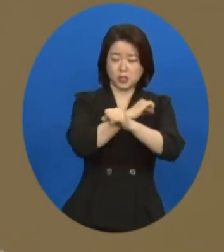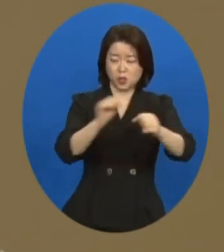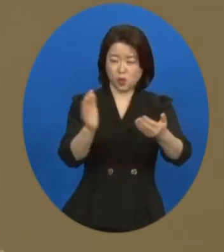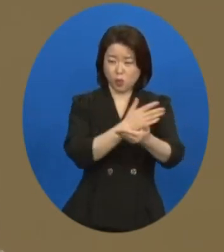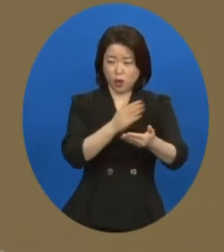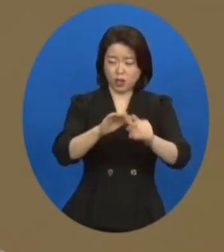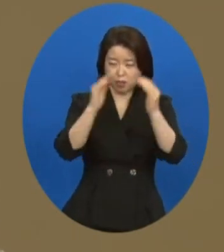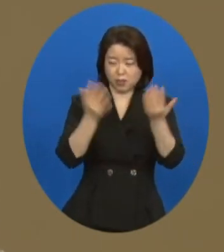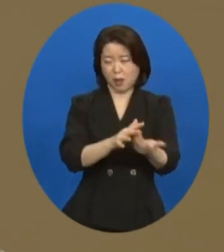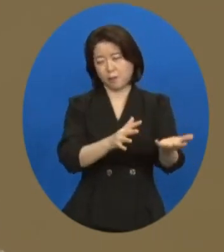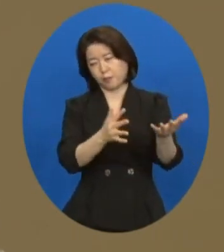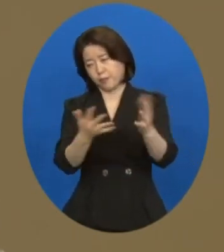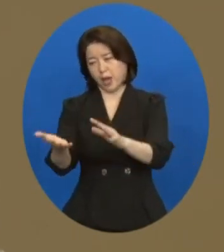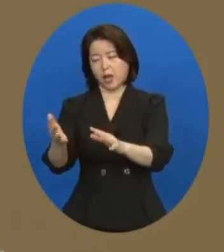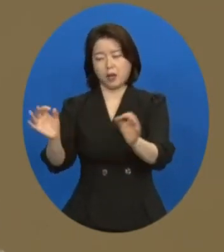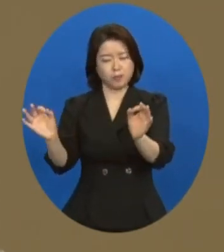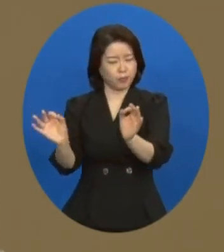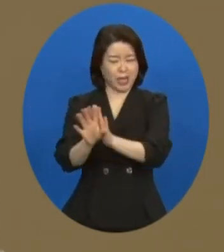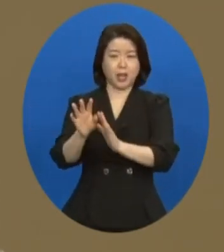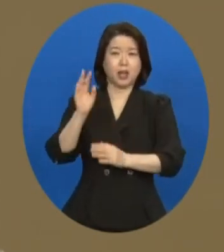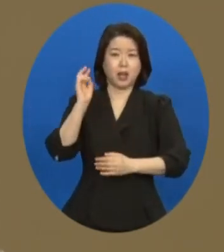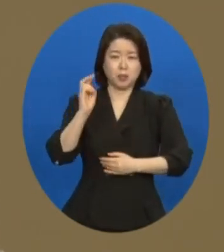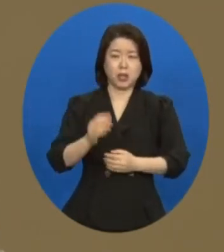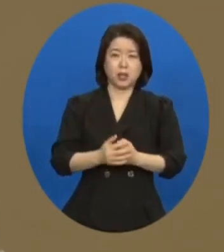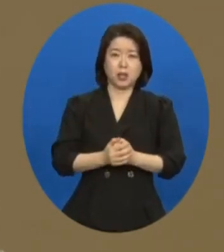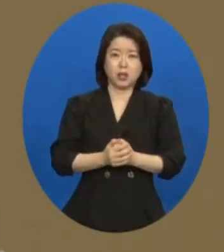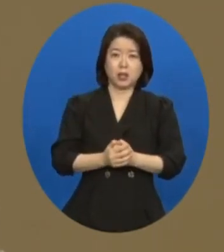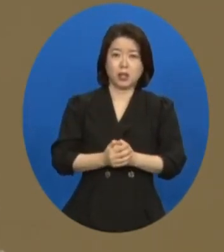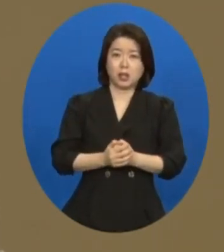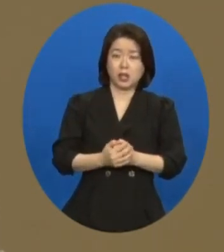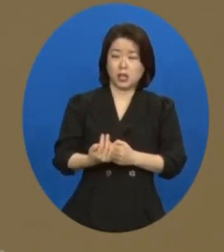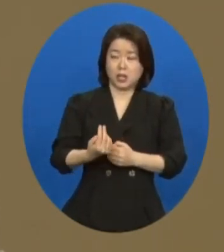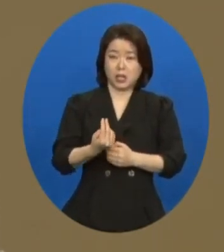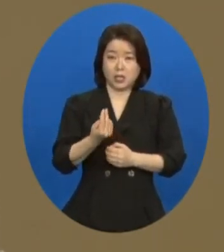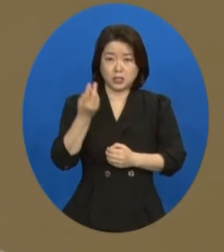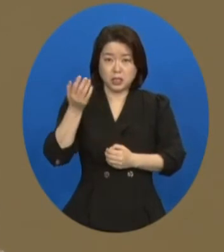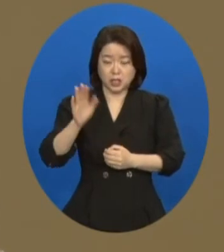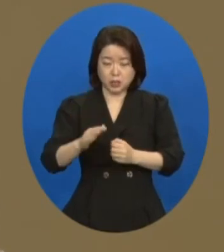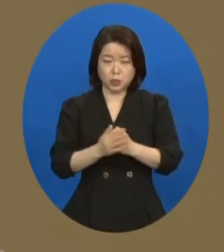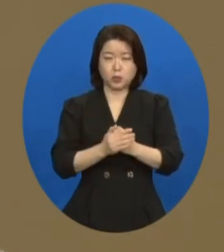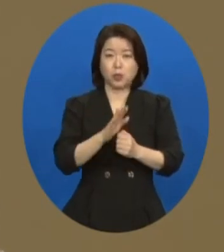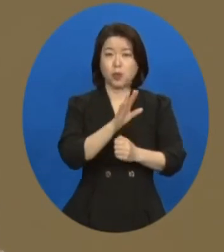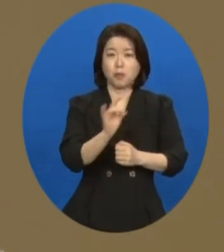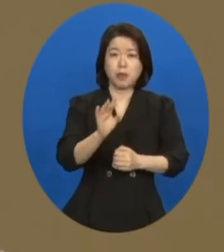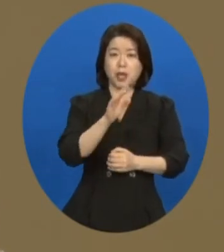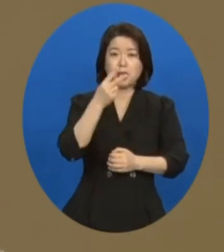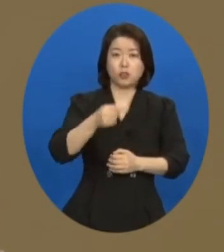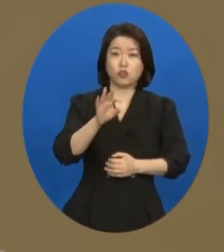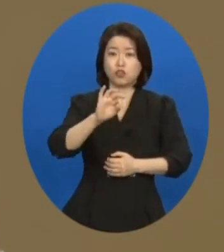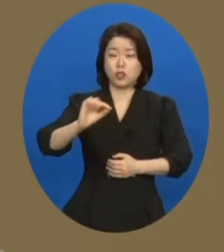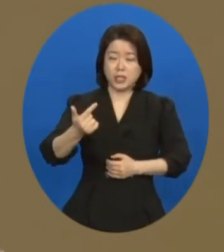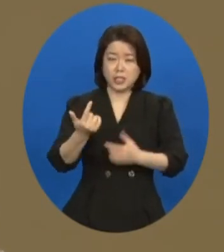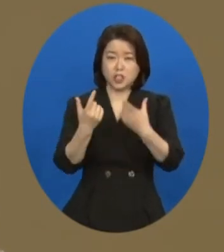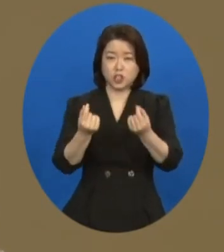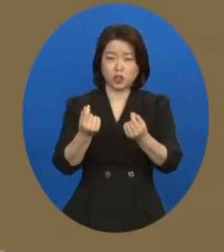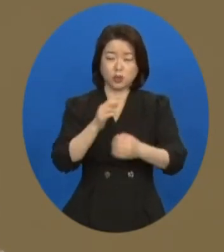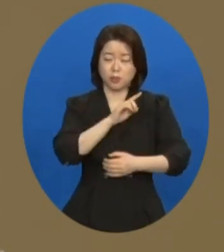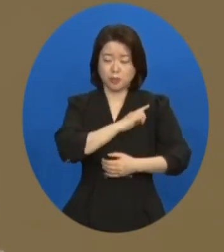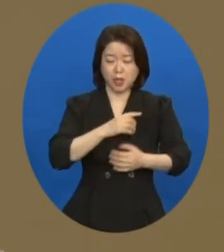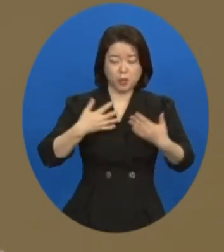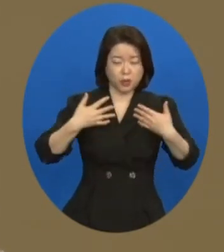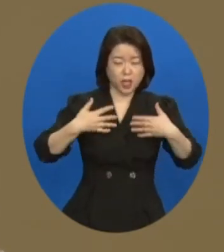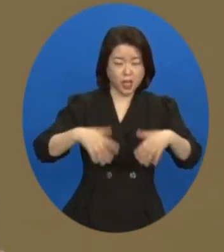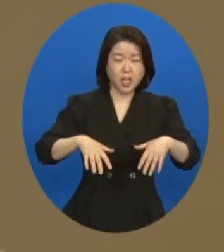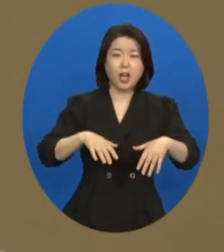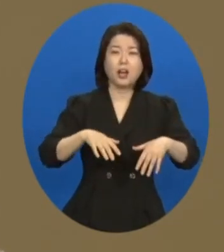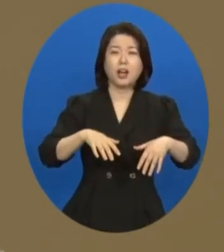죽었을 지 모릅니다 살았어도 배드 윈 과 같이 아주 연약한 그런